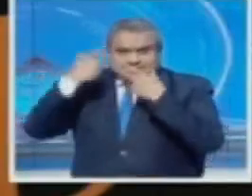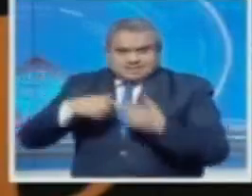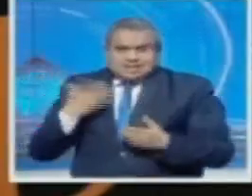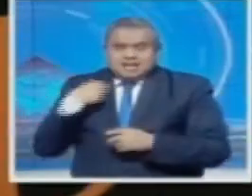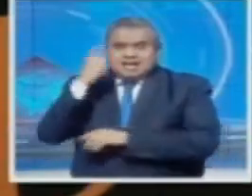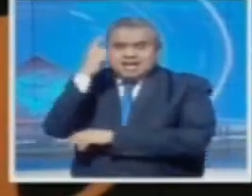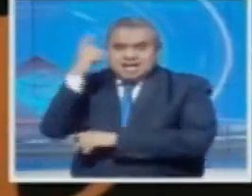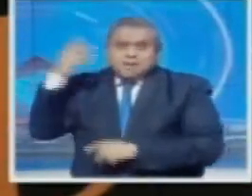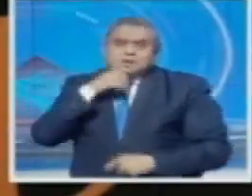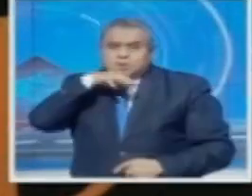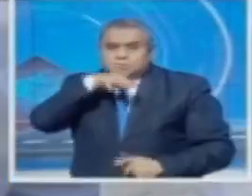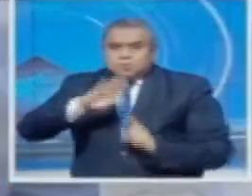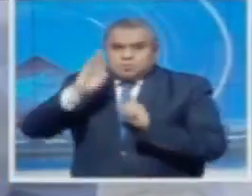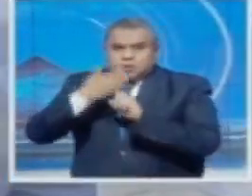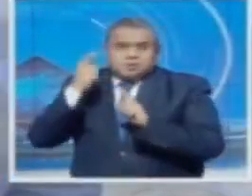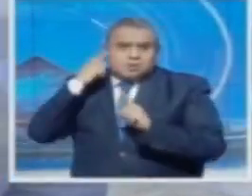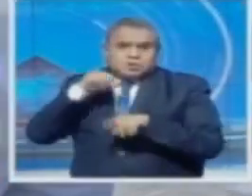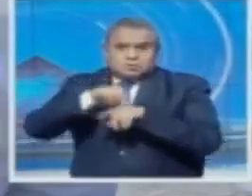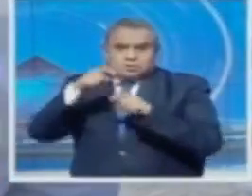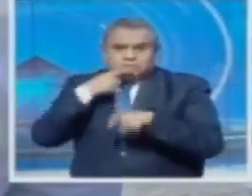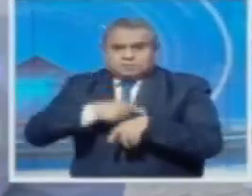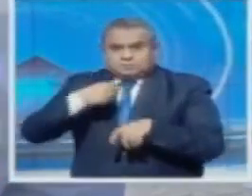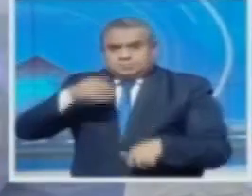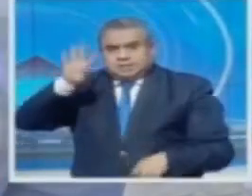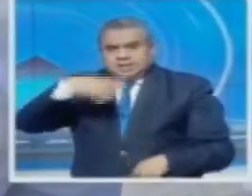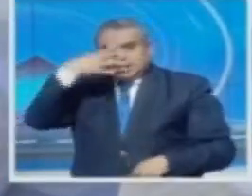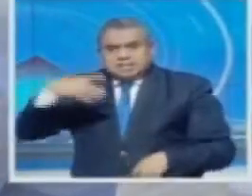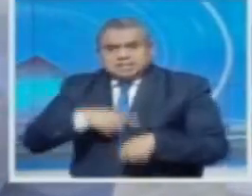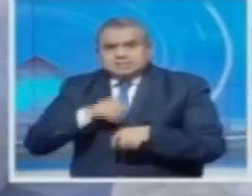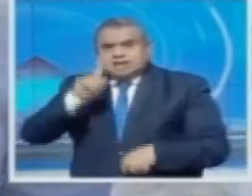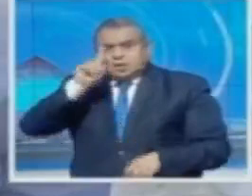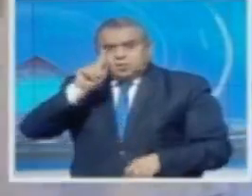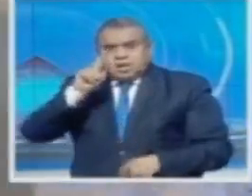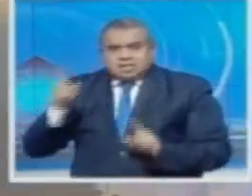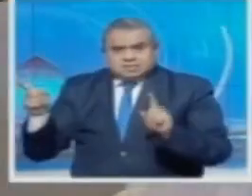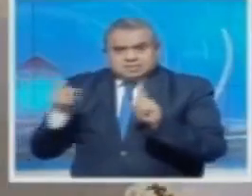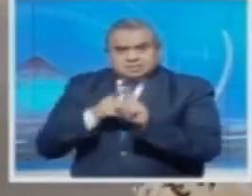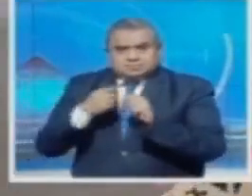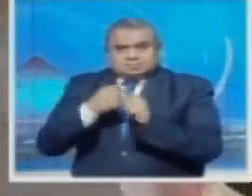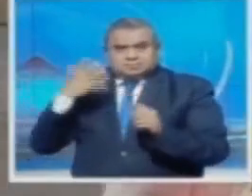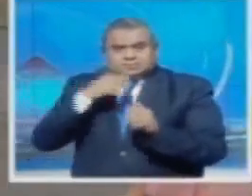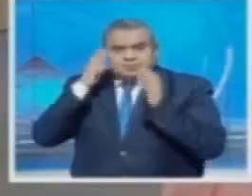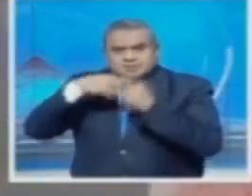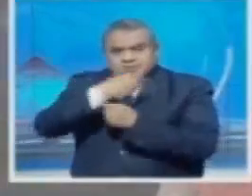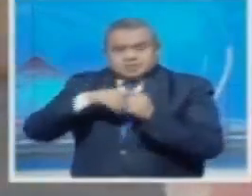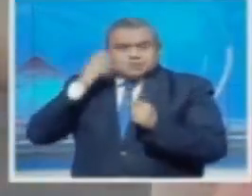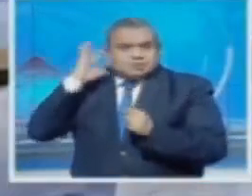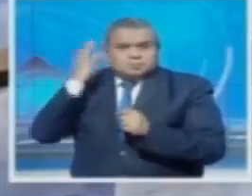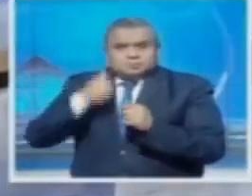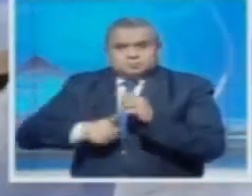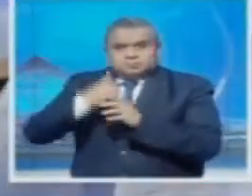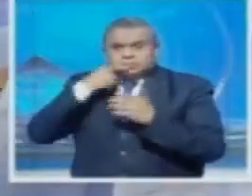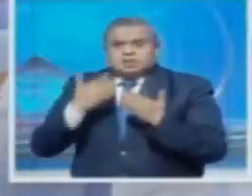النبوي عند باب 37. المندوب خدنا ودخلنا من الساعة 1، وأنا صليت بتواصل وادعي، أتواصل